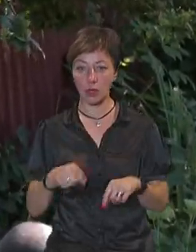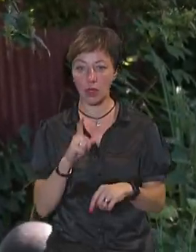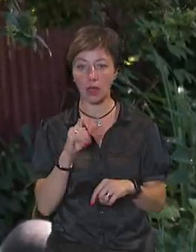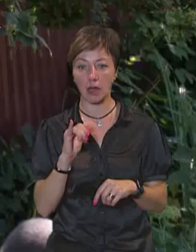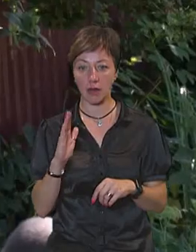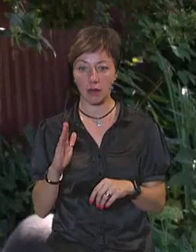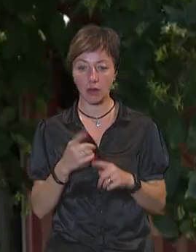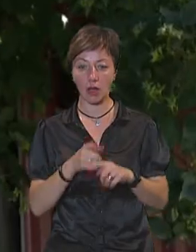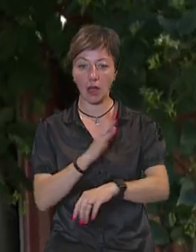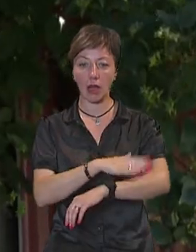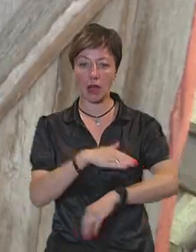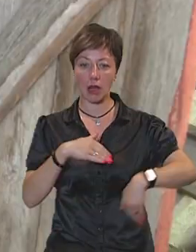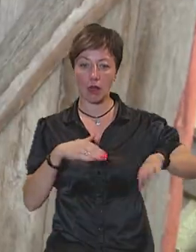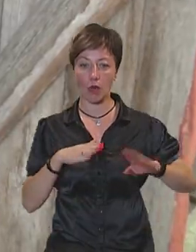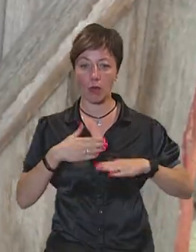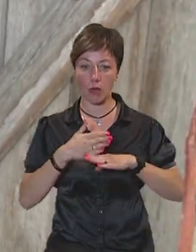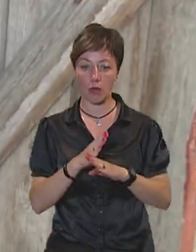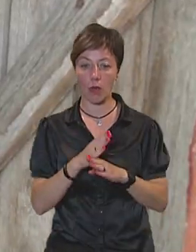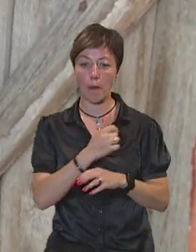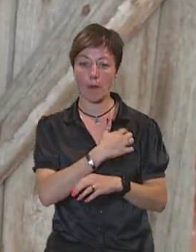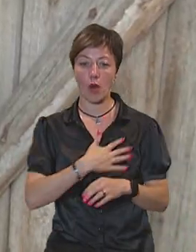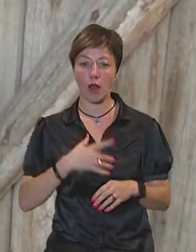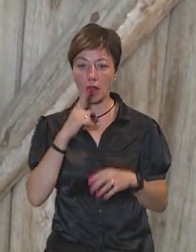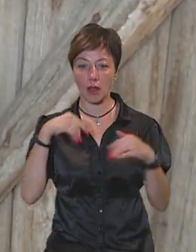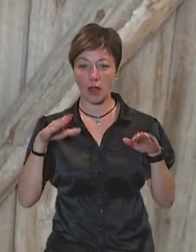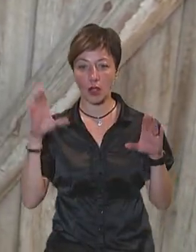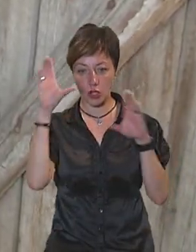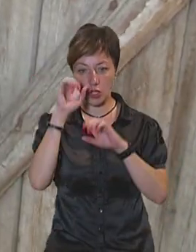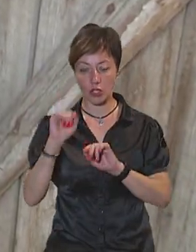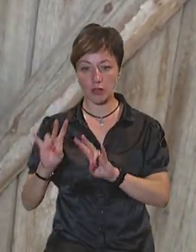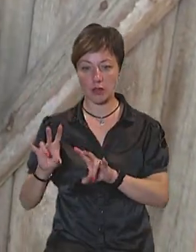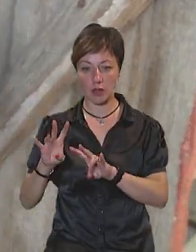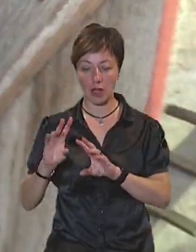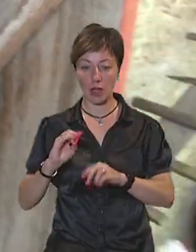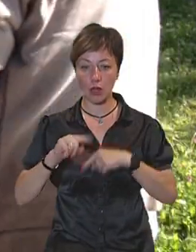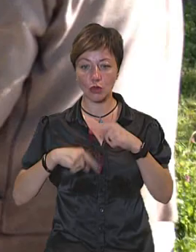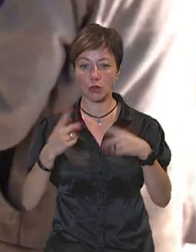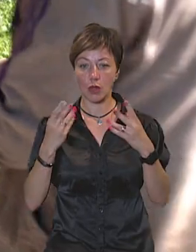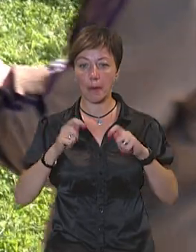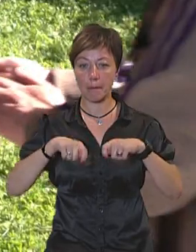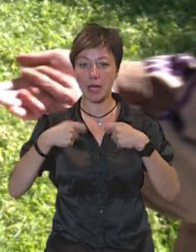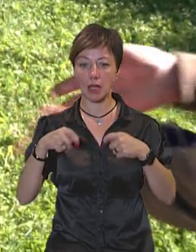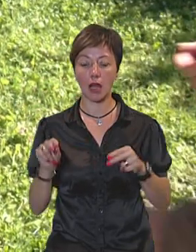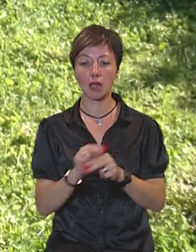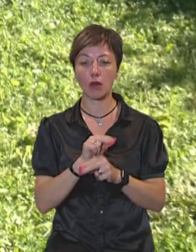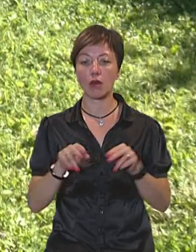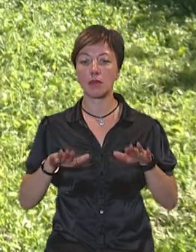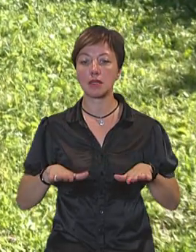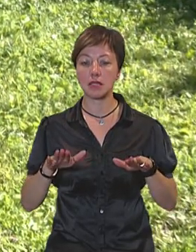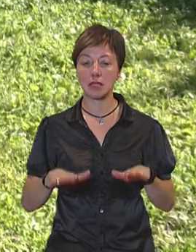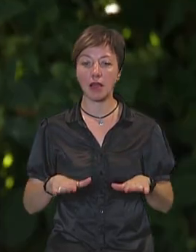він перебите крило. Пораненого лелеку ніч перетримали у хліві, наступного дня передали на лікування